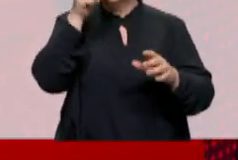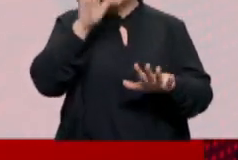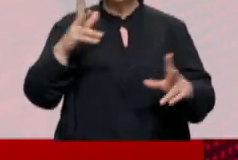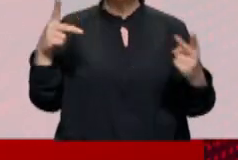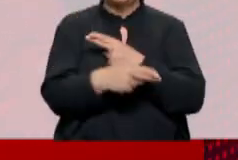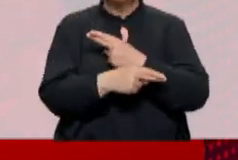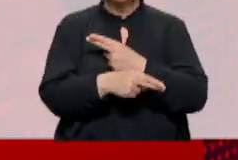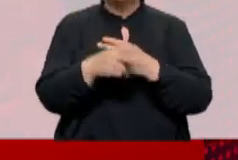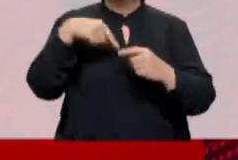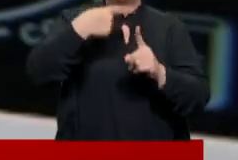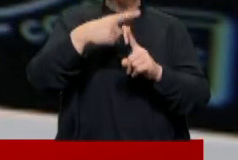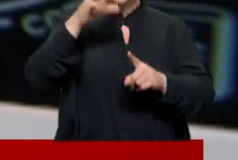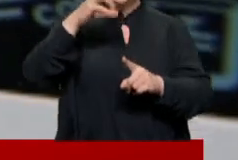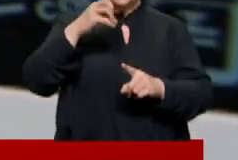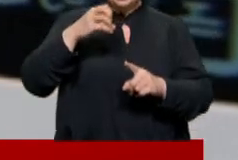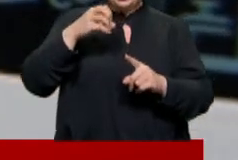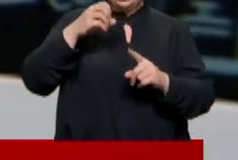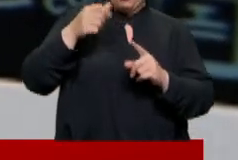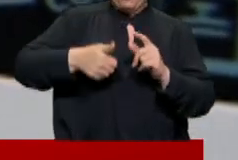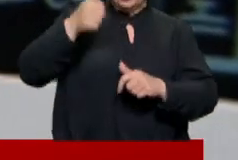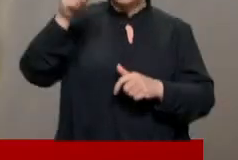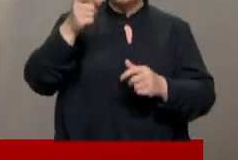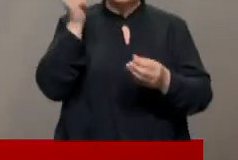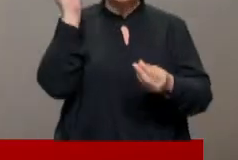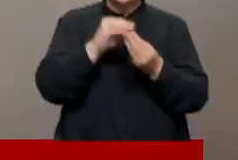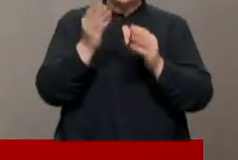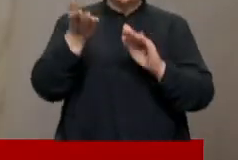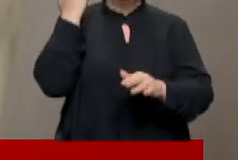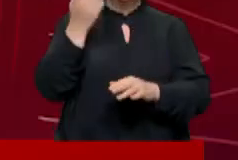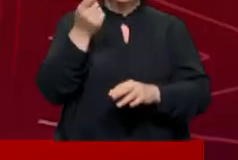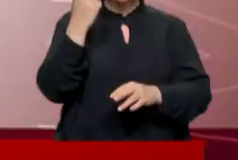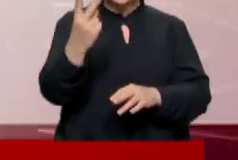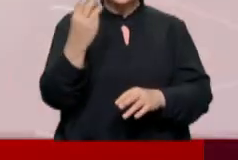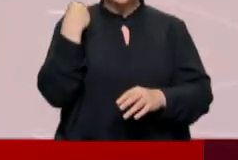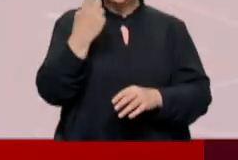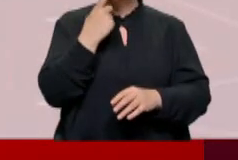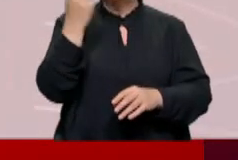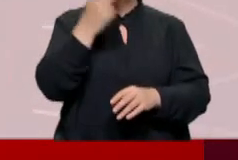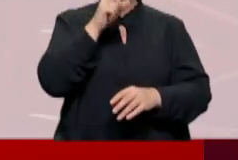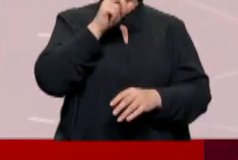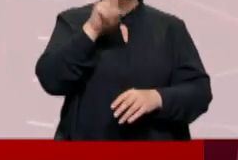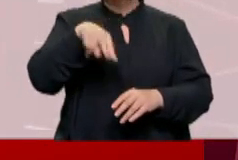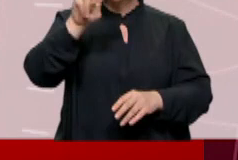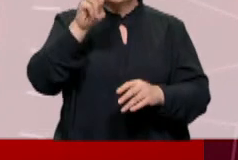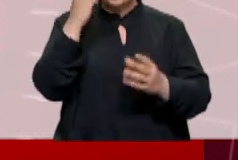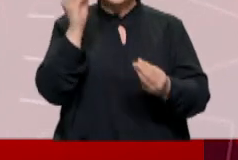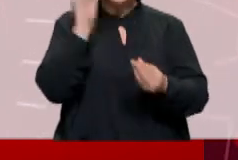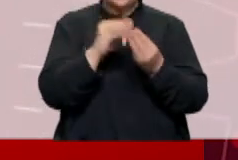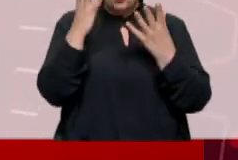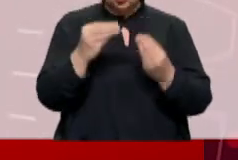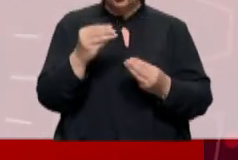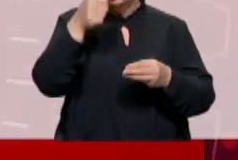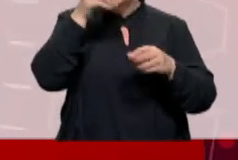doğalgazı kesildi. Üstelik Enerji Bakanlığı'nın bu rakamları faiz zamlardan öncesine ait. Yeni yılda elektriğe %127'yi bulan zam